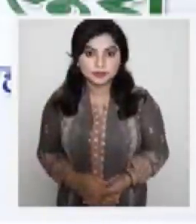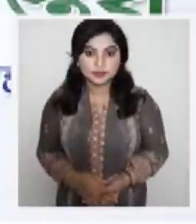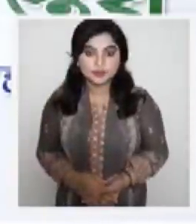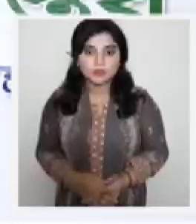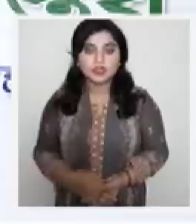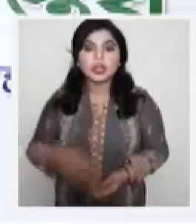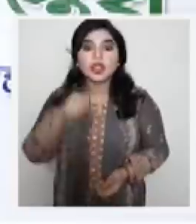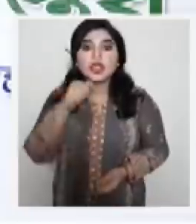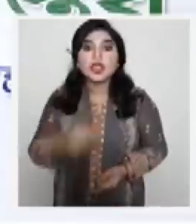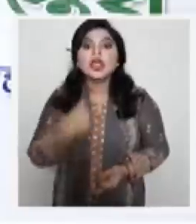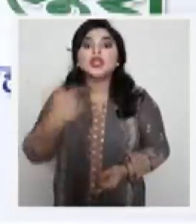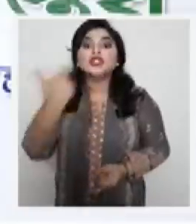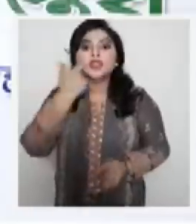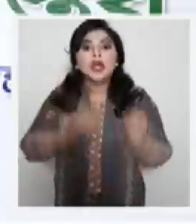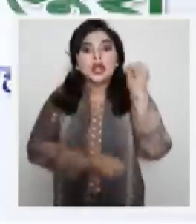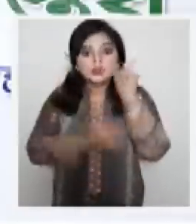62,546 জন।